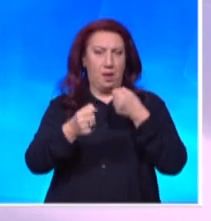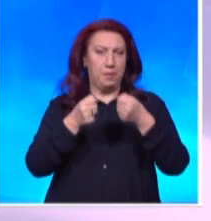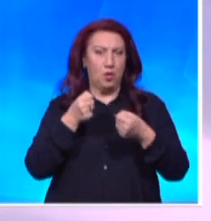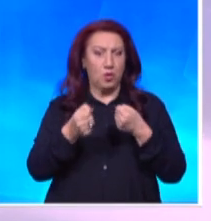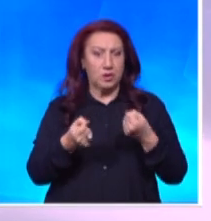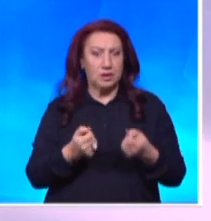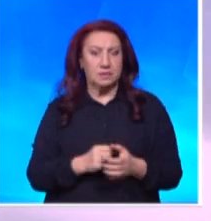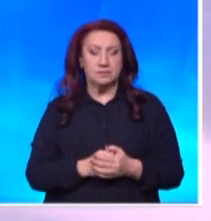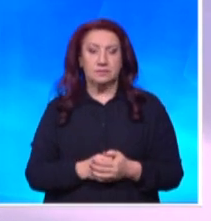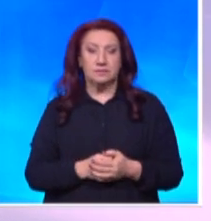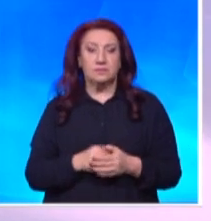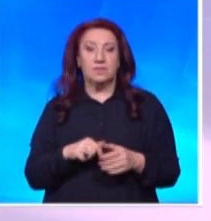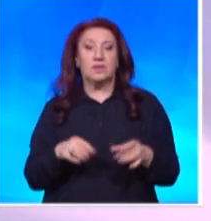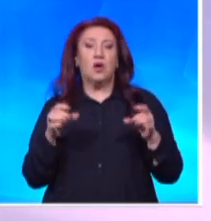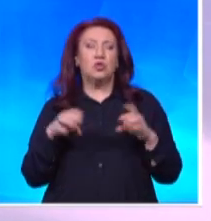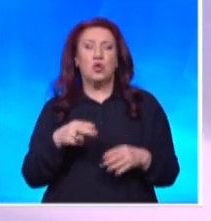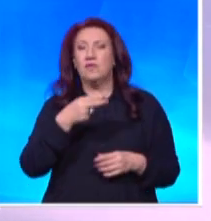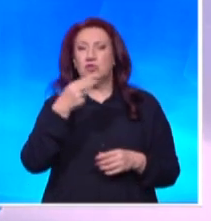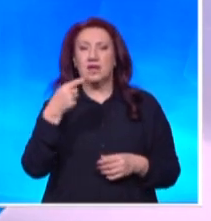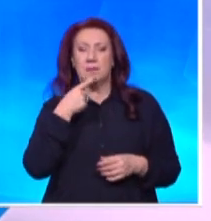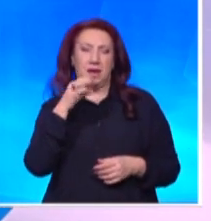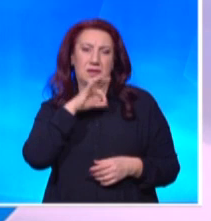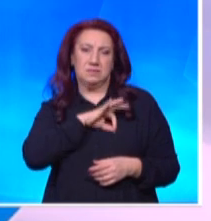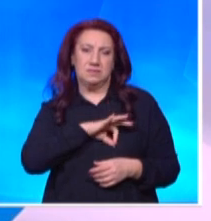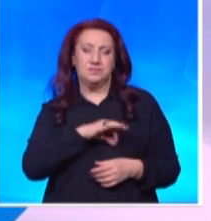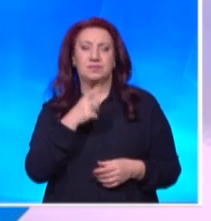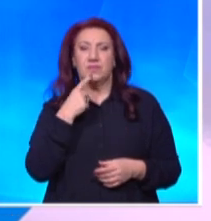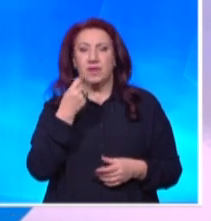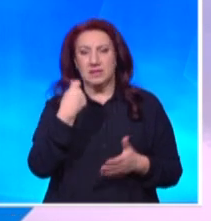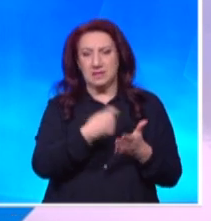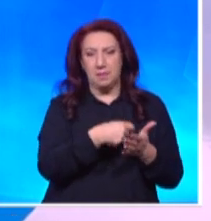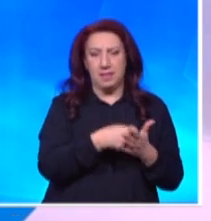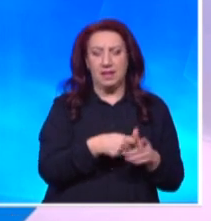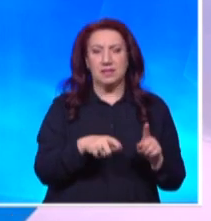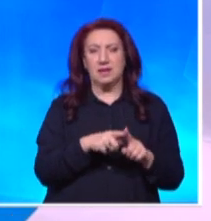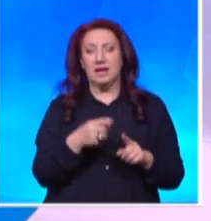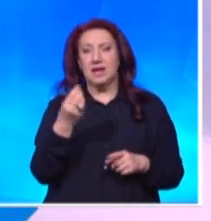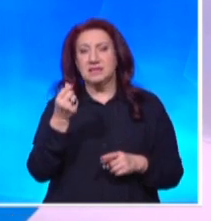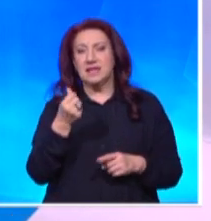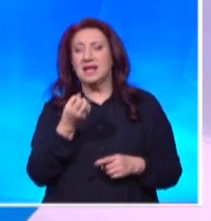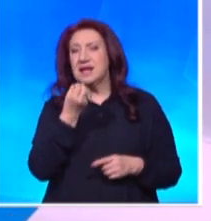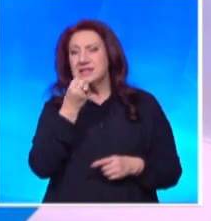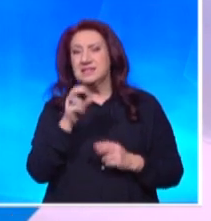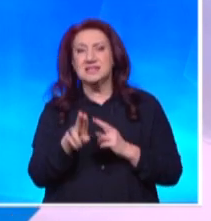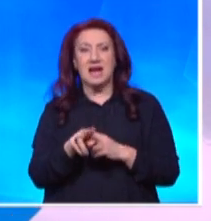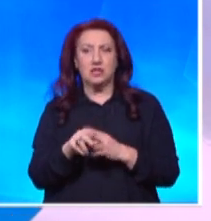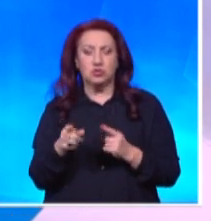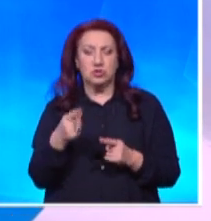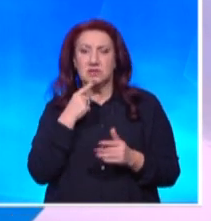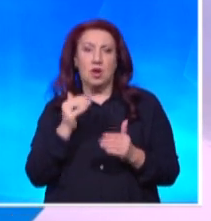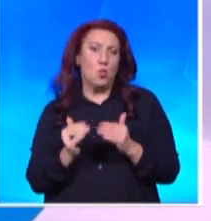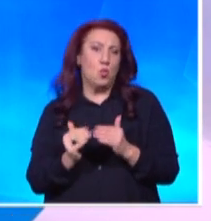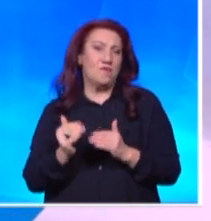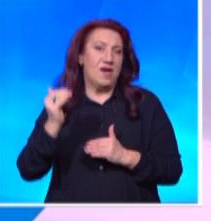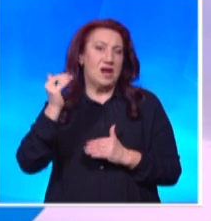Сега отново към темата за доходите и разходите в магазините. Цените на зеленчуците бележат нов ръст през изминалия месец, показват